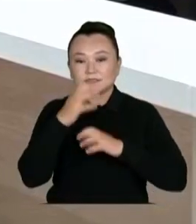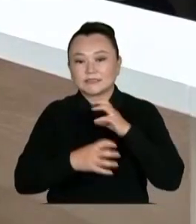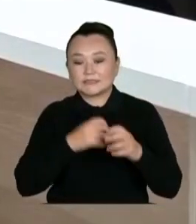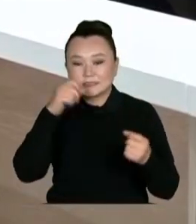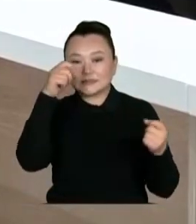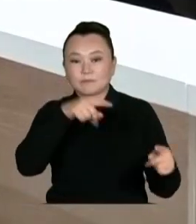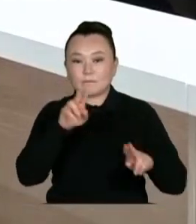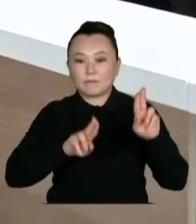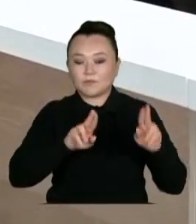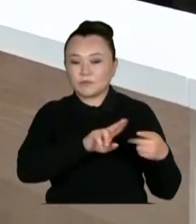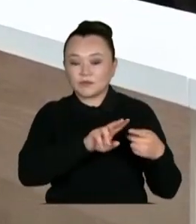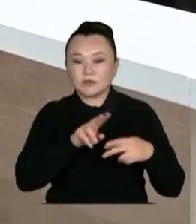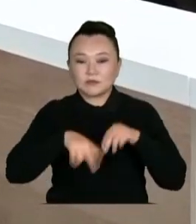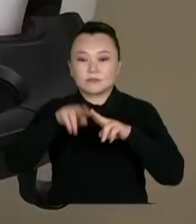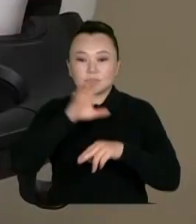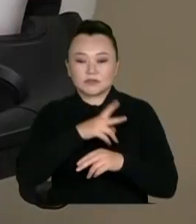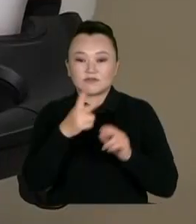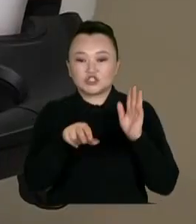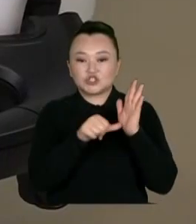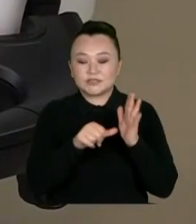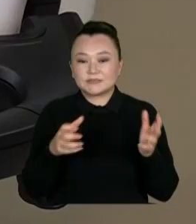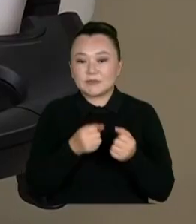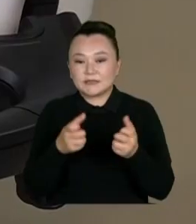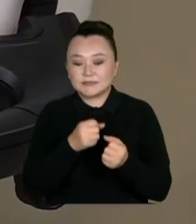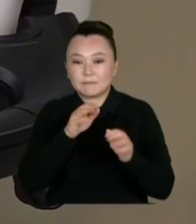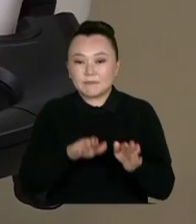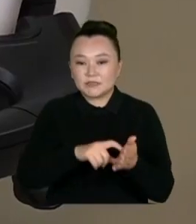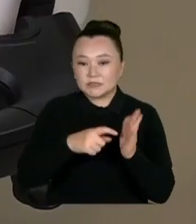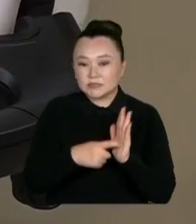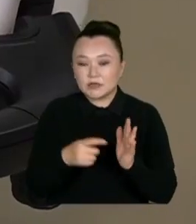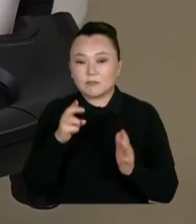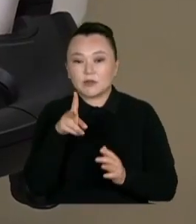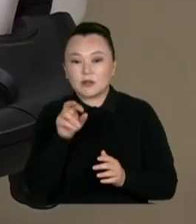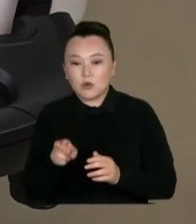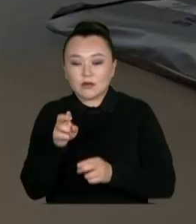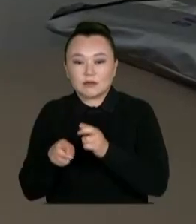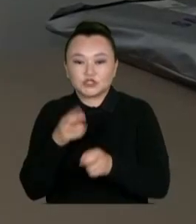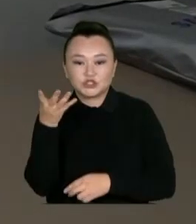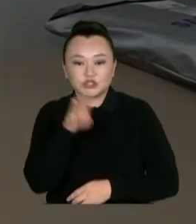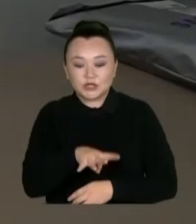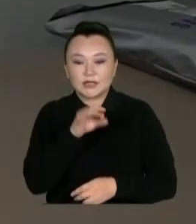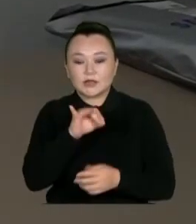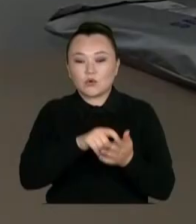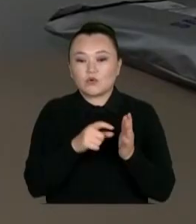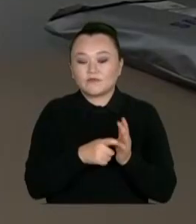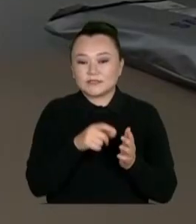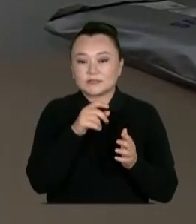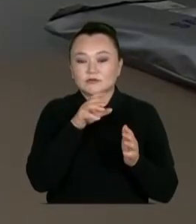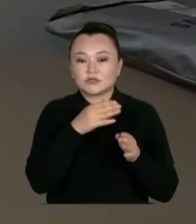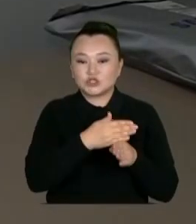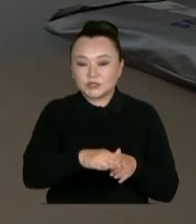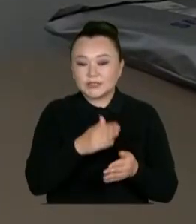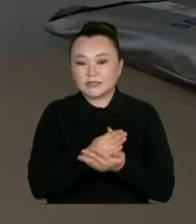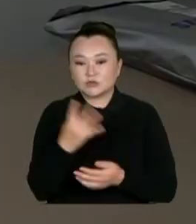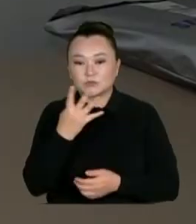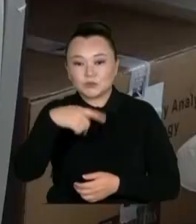салынған ғимаратта 26 реанимациялық орын, 4 операциялық блок және кең диагностикалық бөлімше бар. Сондай-ақ қала басшысы нөмірі